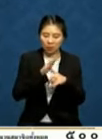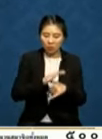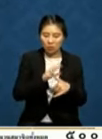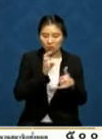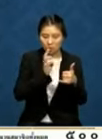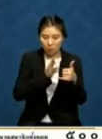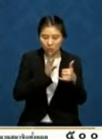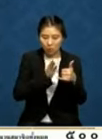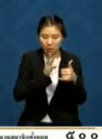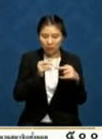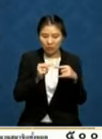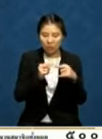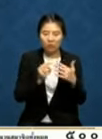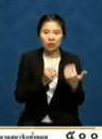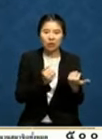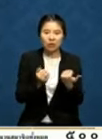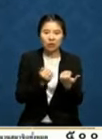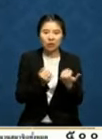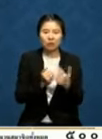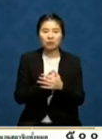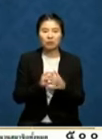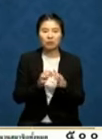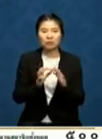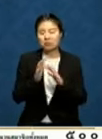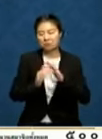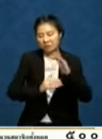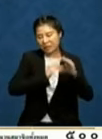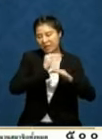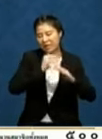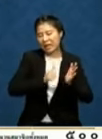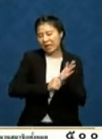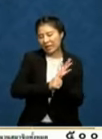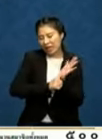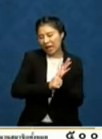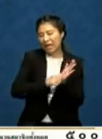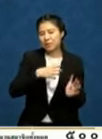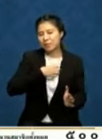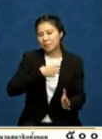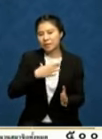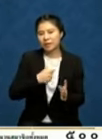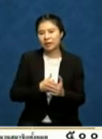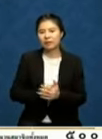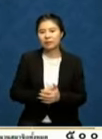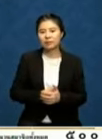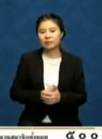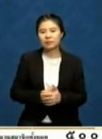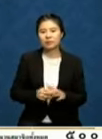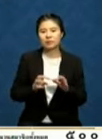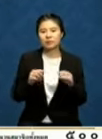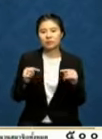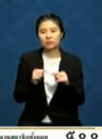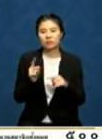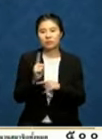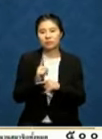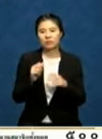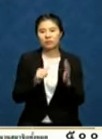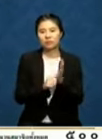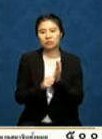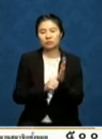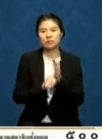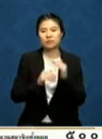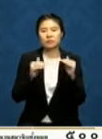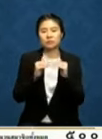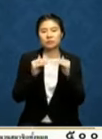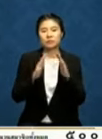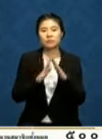ส่งผลต่อพัฒนาการและไม่นำไปสู่การแก้ไขปัญหาและพฤติกรรมของเด็กค่ะประกอบกับการแก้ไขสิทธิ